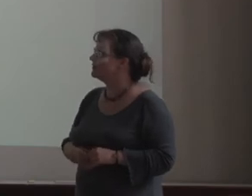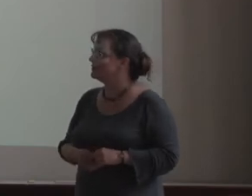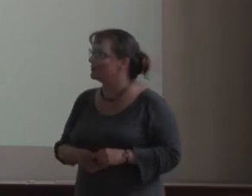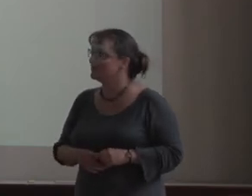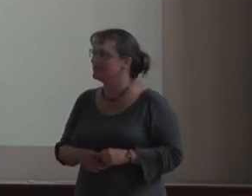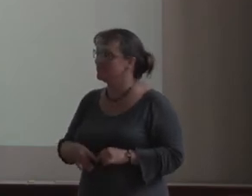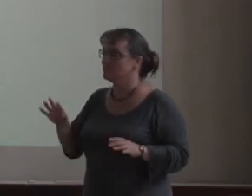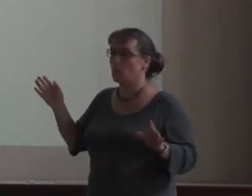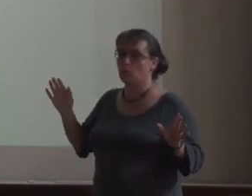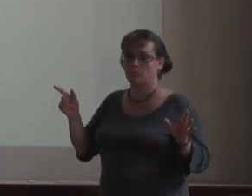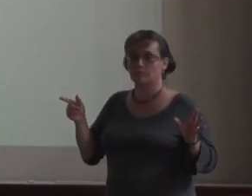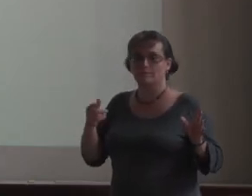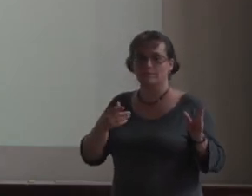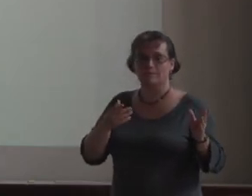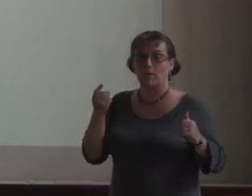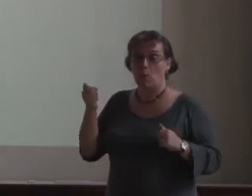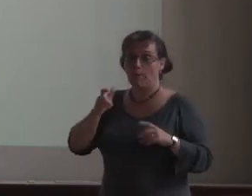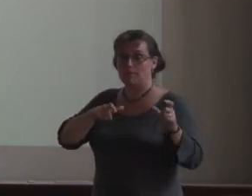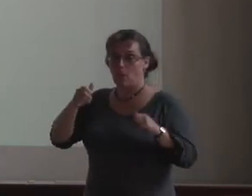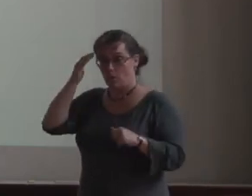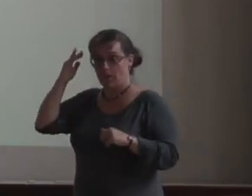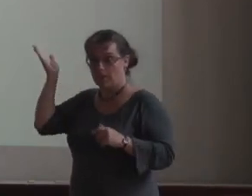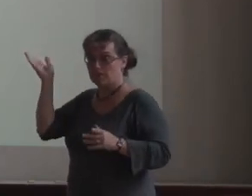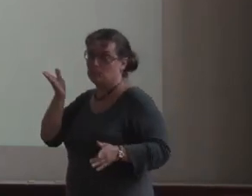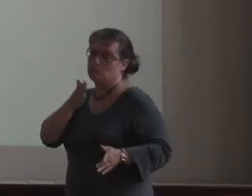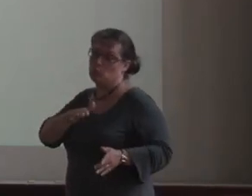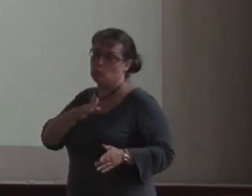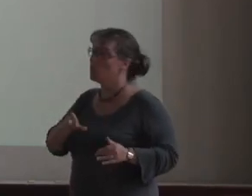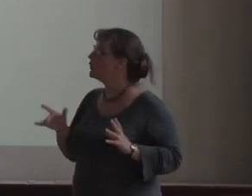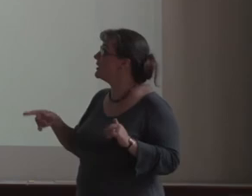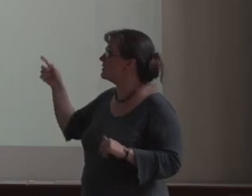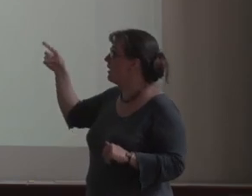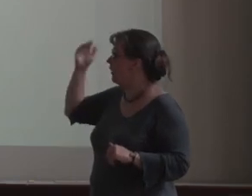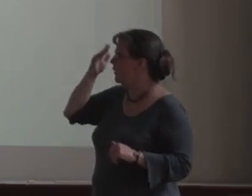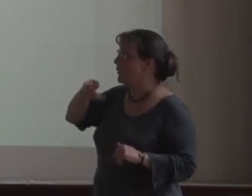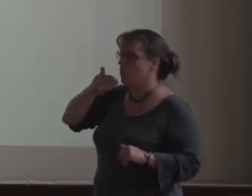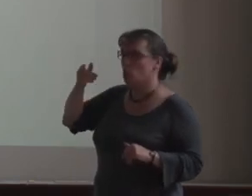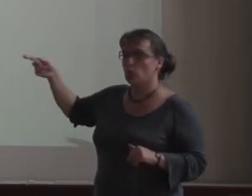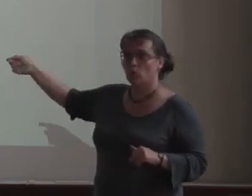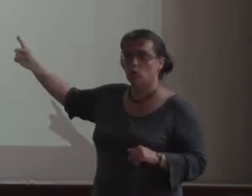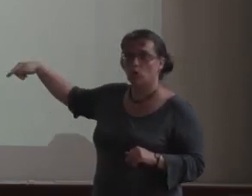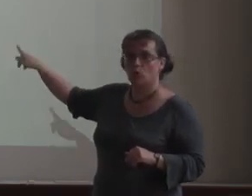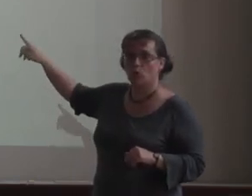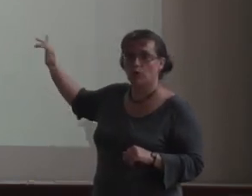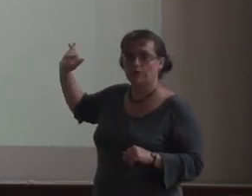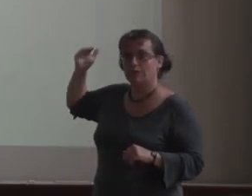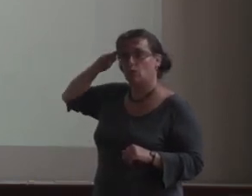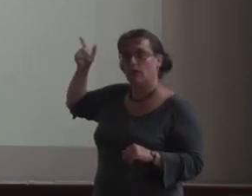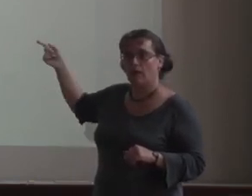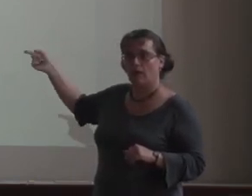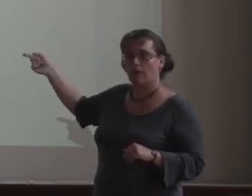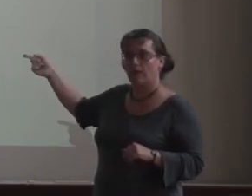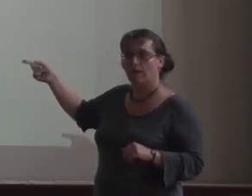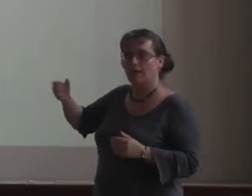Bon, pas grand monde connaît, c'est très bien. Ça, peut-être que ça parle un petit peu plus. Qui connaît au moins de